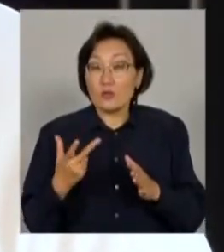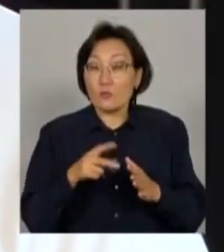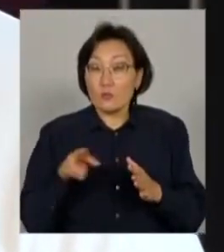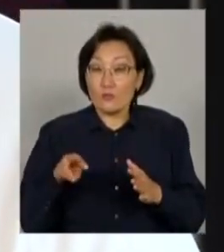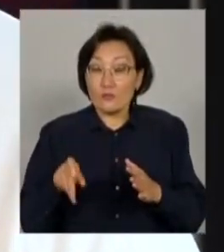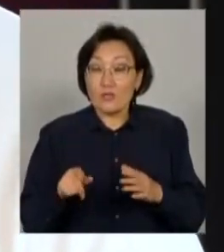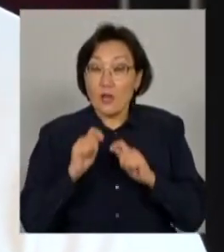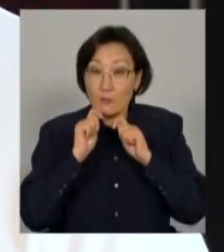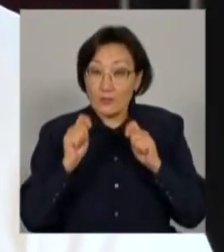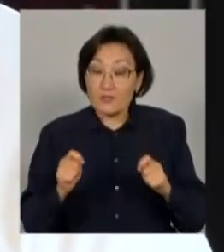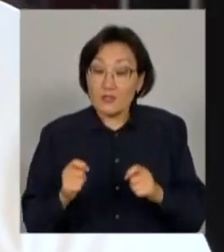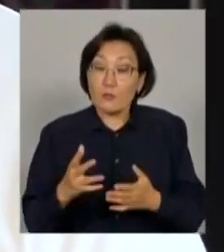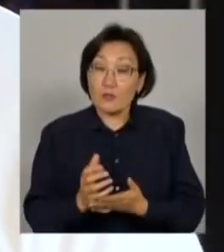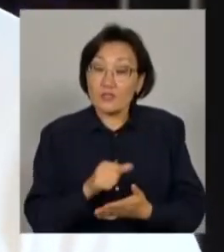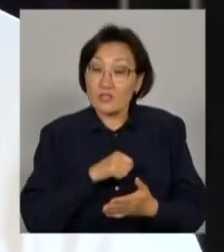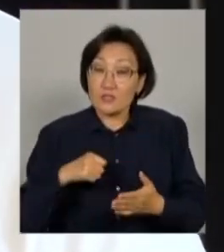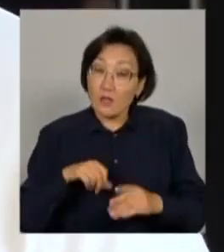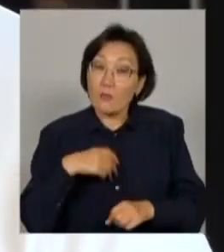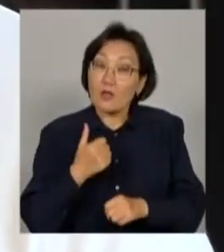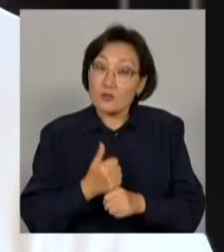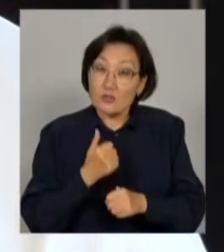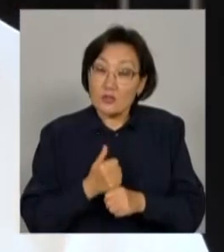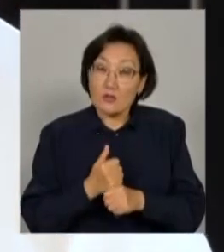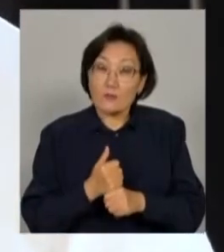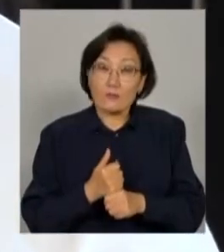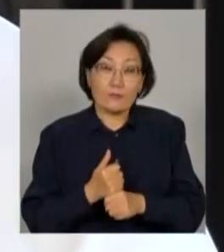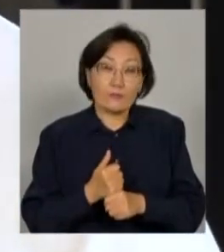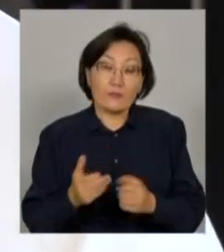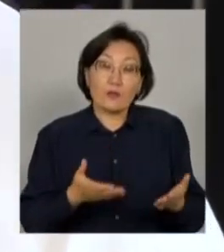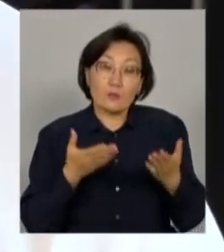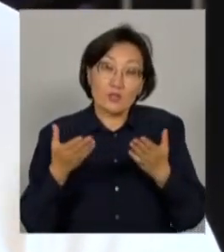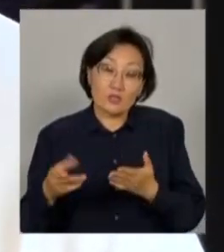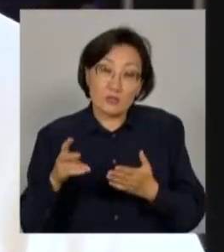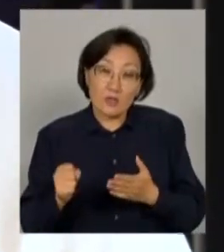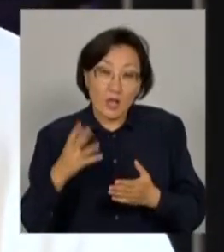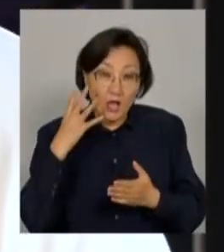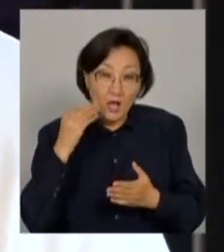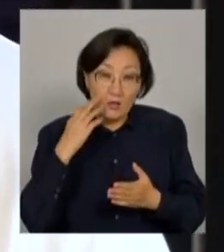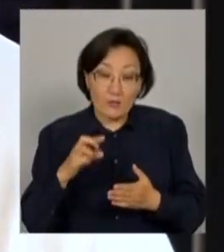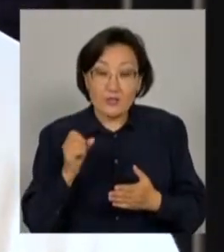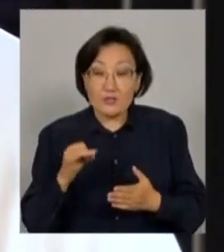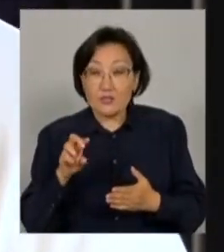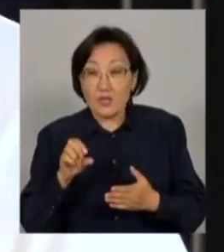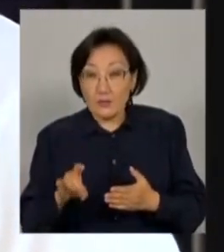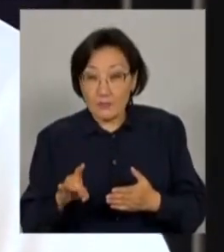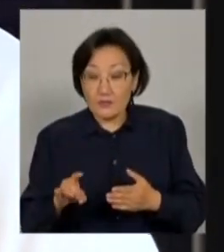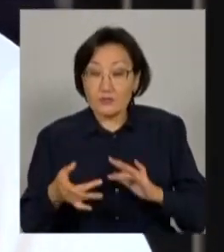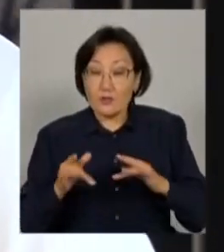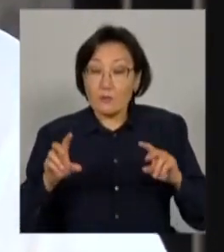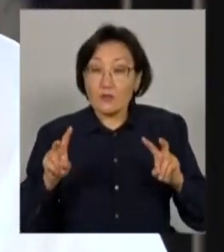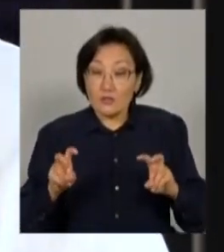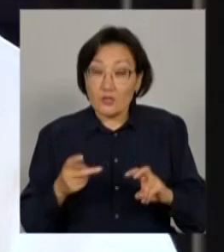тенге призовой фонд, а также самое главное, слот, точнее приглашение на Алматы Cyber Games International, который пройдет в